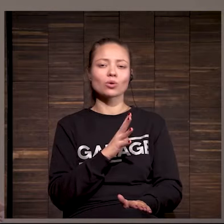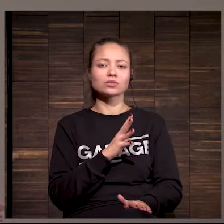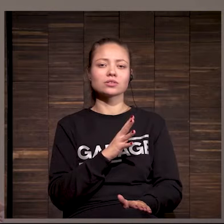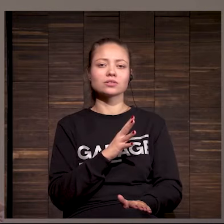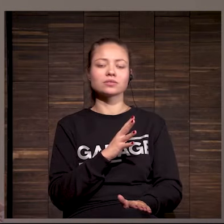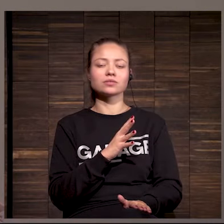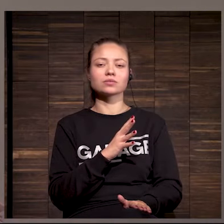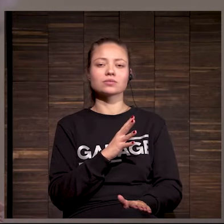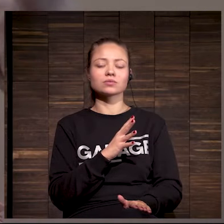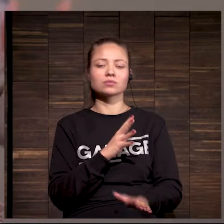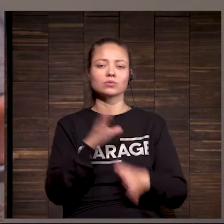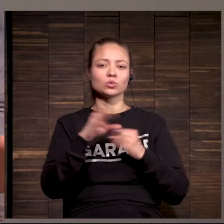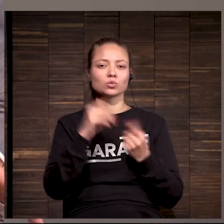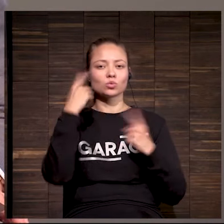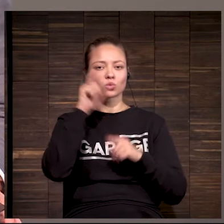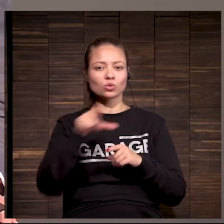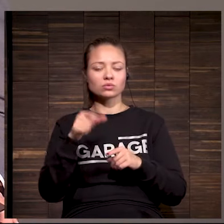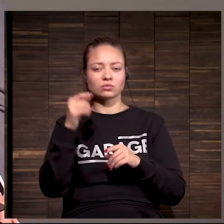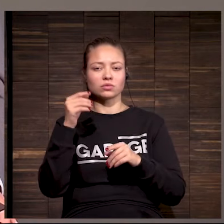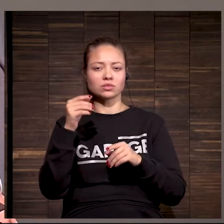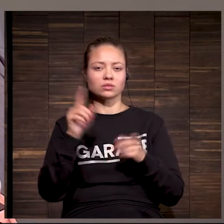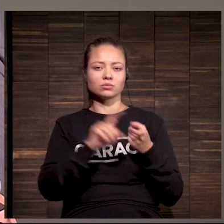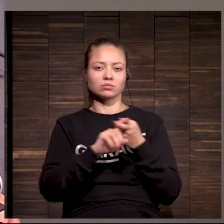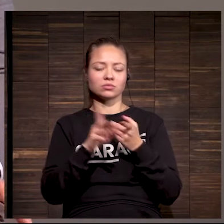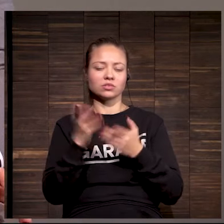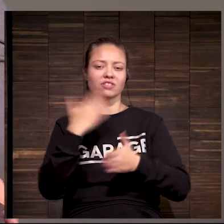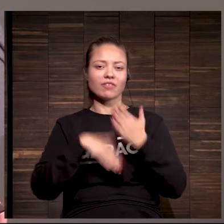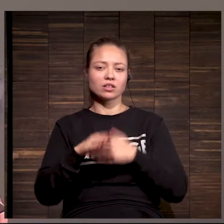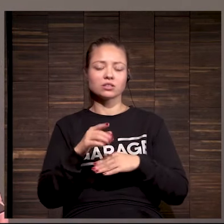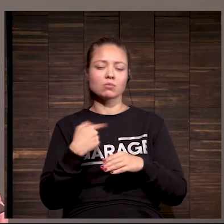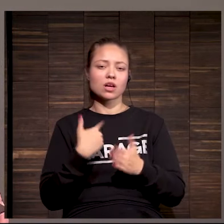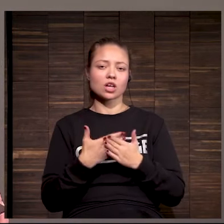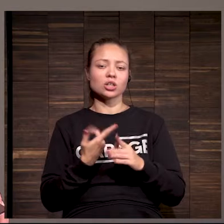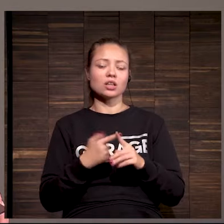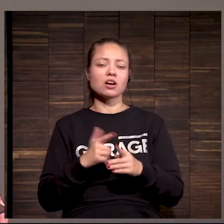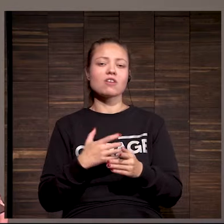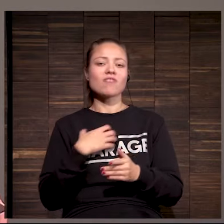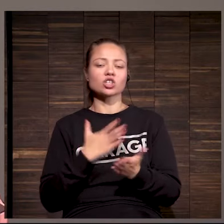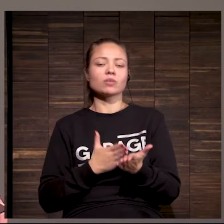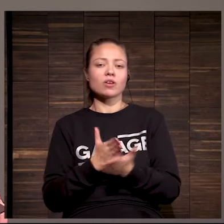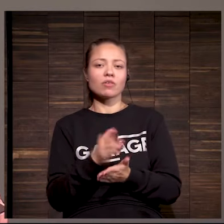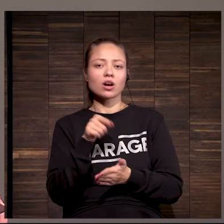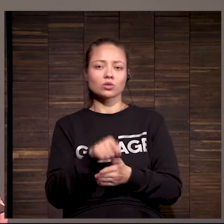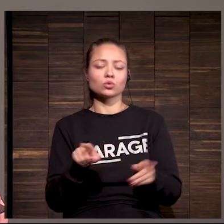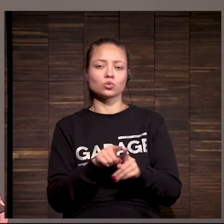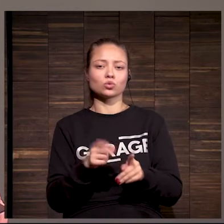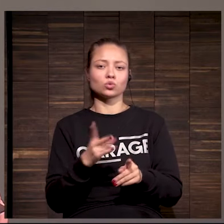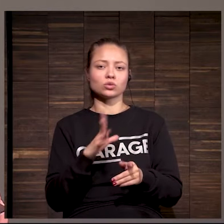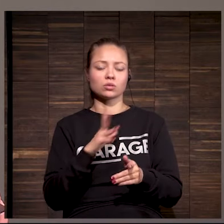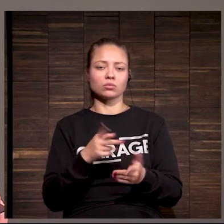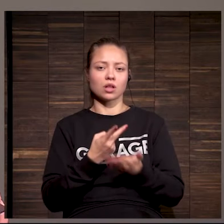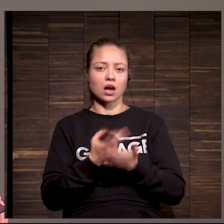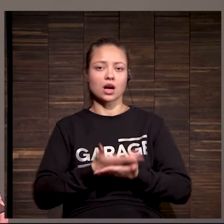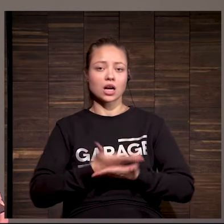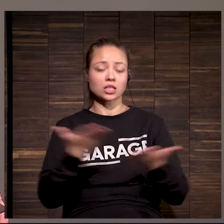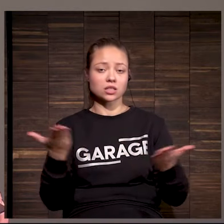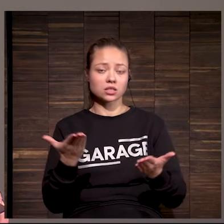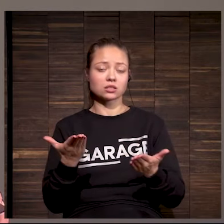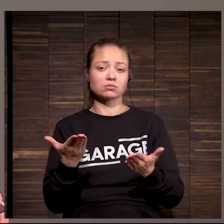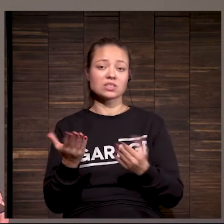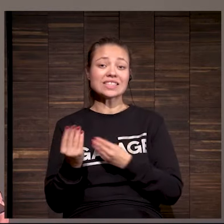с художниками с инвалидностью мне кажется это важное направление которое тоже надо было нужно было раскрыть с